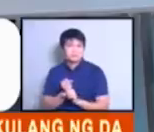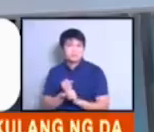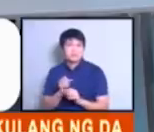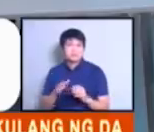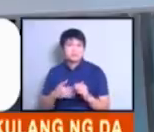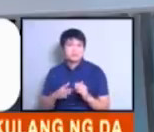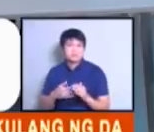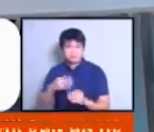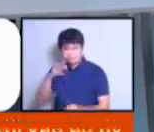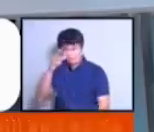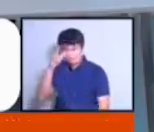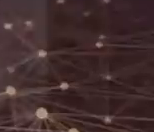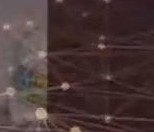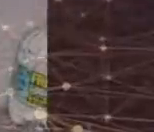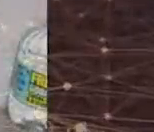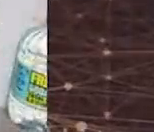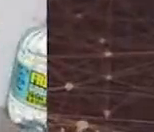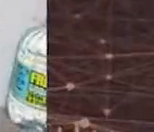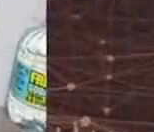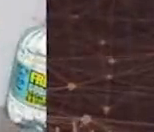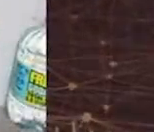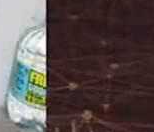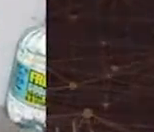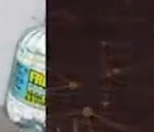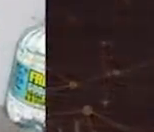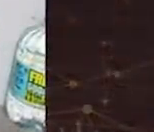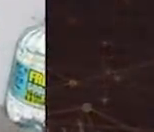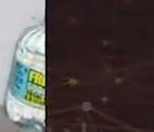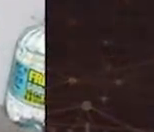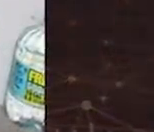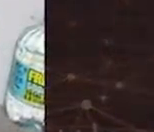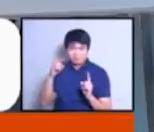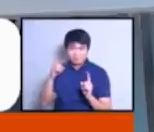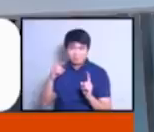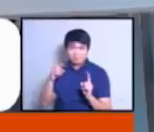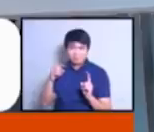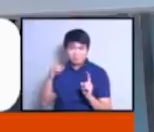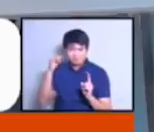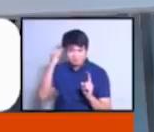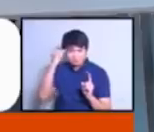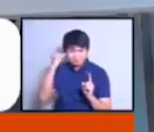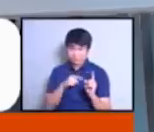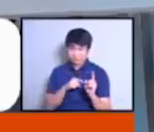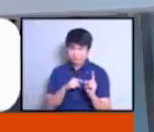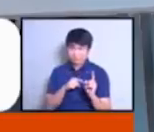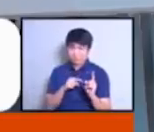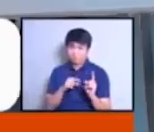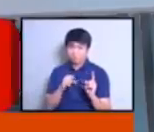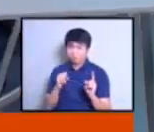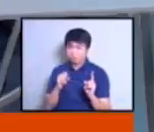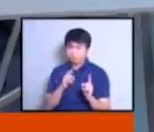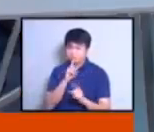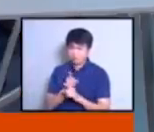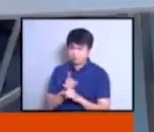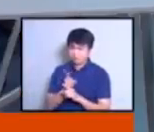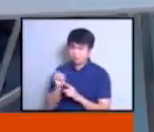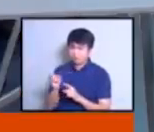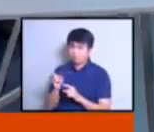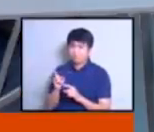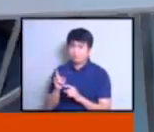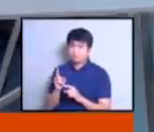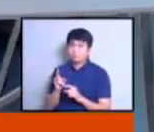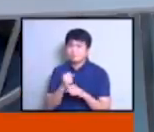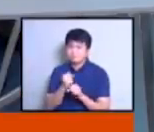na Pula. Sir Vic, magandang tanghali. Oh, magandang tanghali po, Idol Sir Rapi. Sir, dito po si Mr. Jomari. Totoo ba, sir, na siya yung